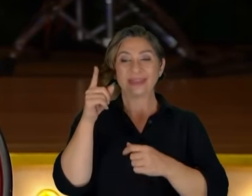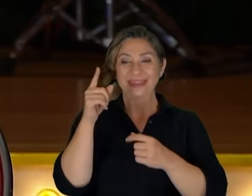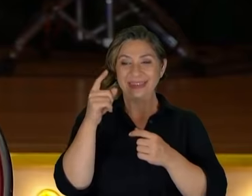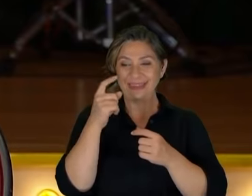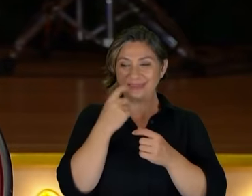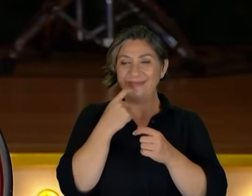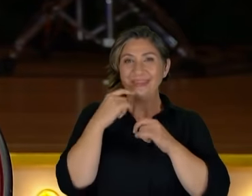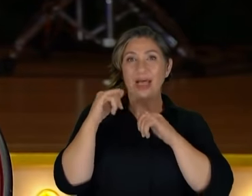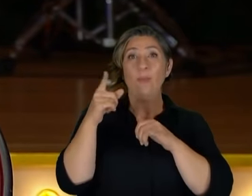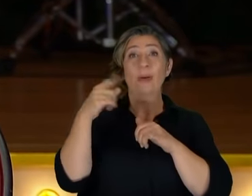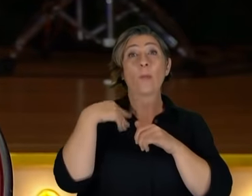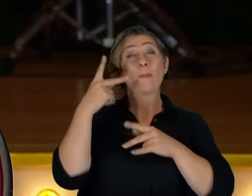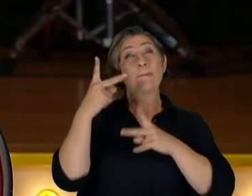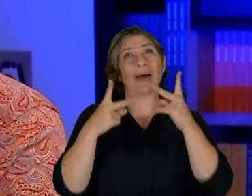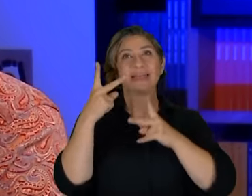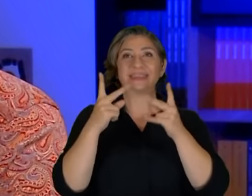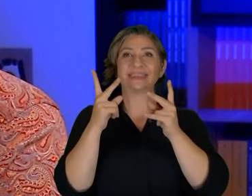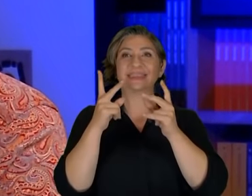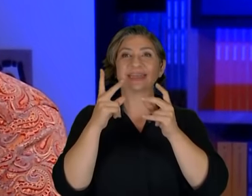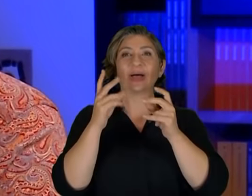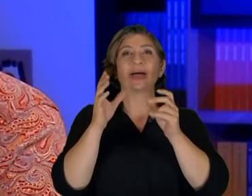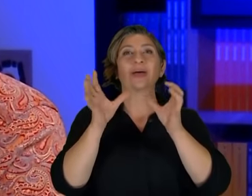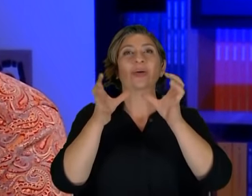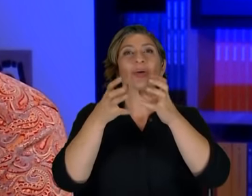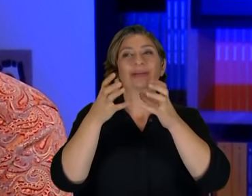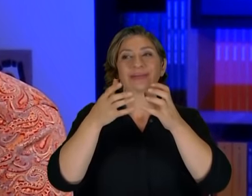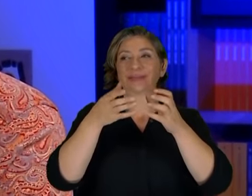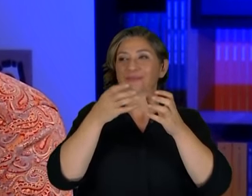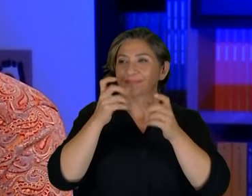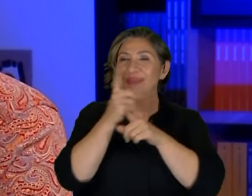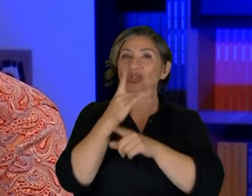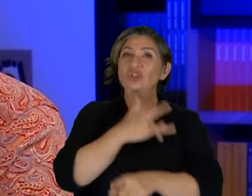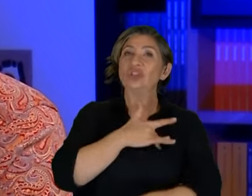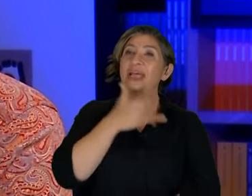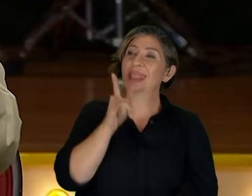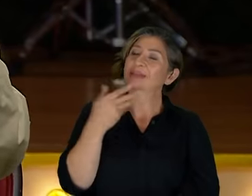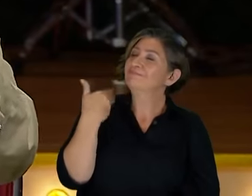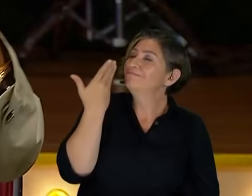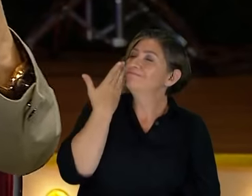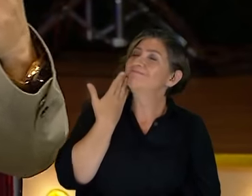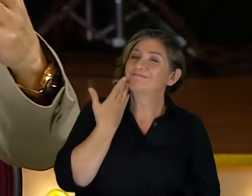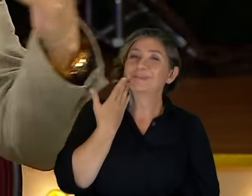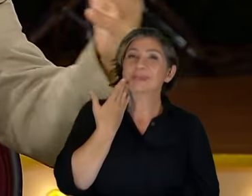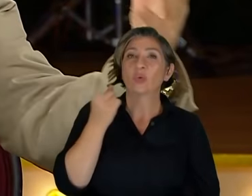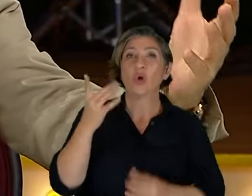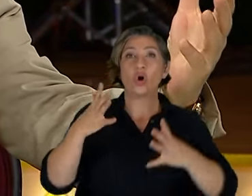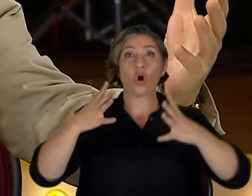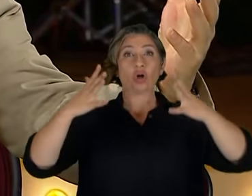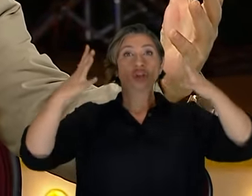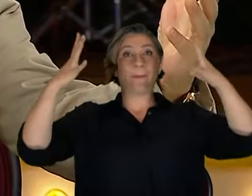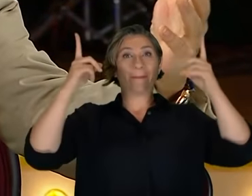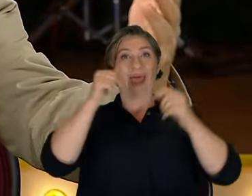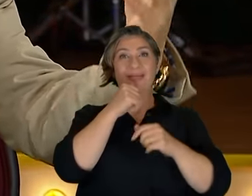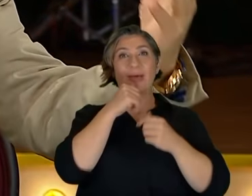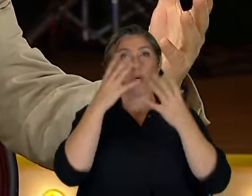nesildenim yani, onu hatta bazı kulüplerde canlı olarak da izledim. Tabii herkes onu kocaman bir adam